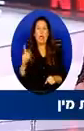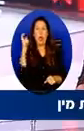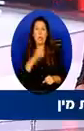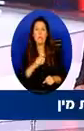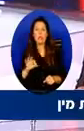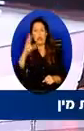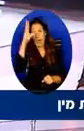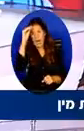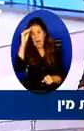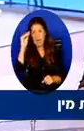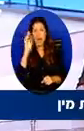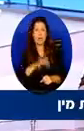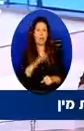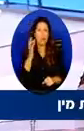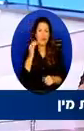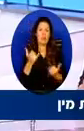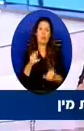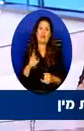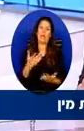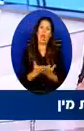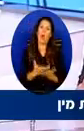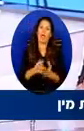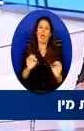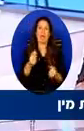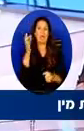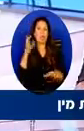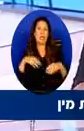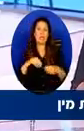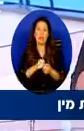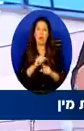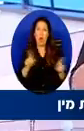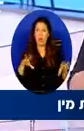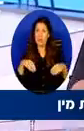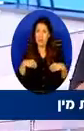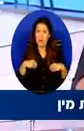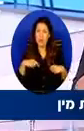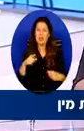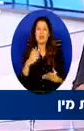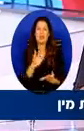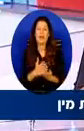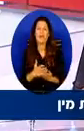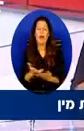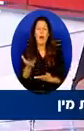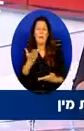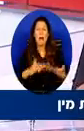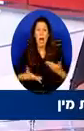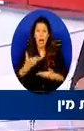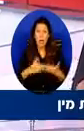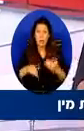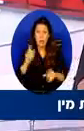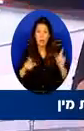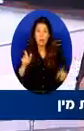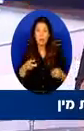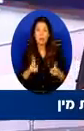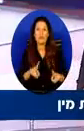ועכשיו אנחנו צריכות להוכיח אם האישה רצתה, הסכימה או לא הסכימה. כן. אלא זאת מערכת של יחסי אנוש, שמאפשרת